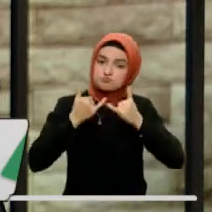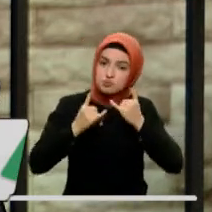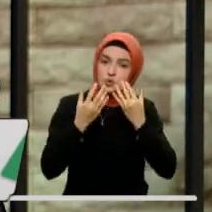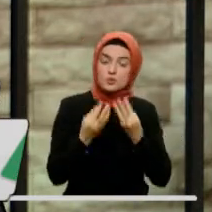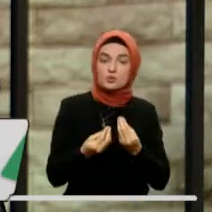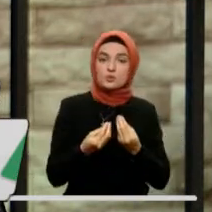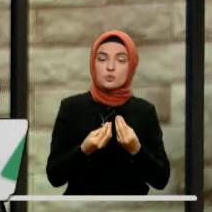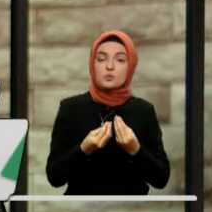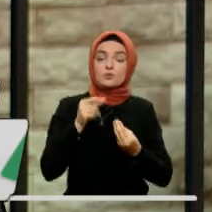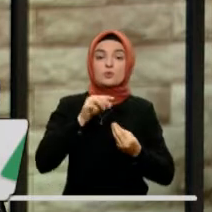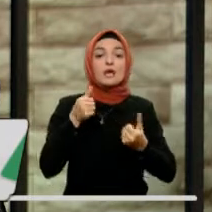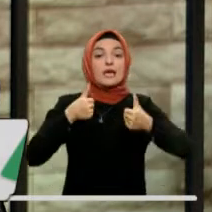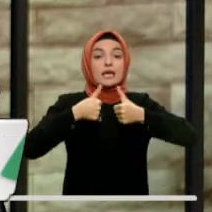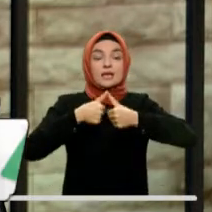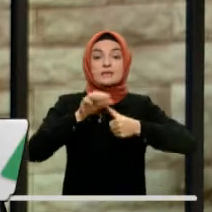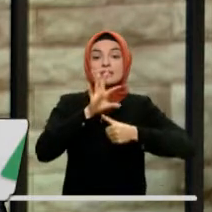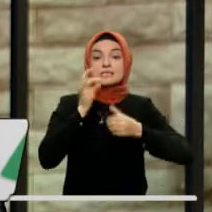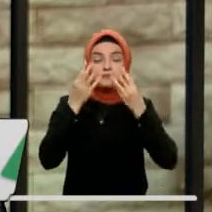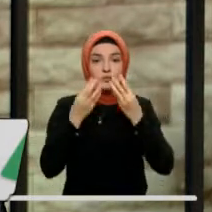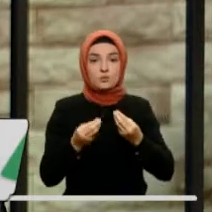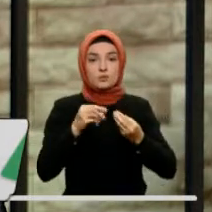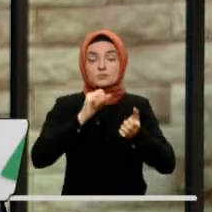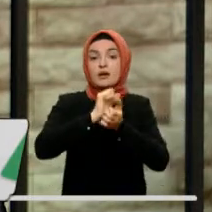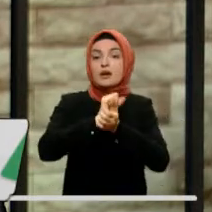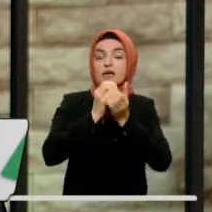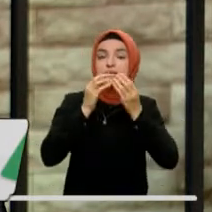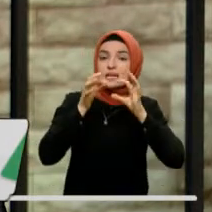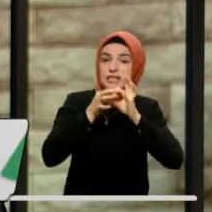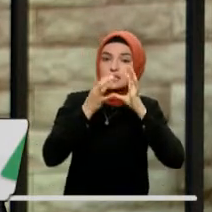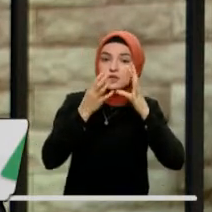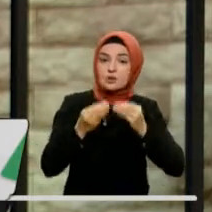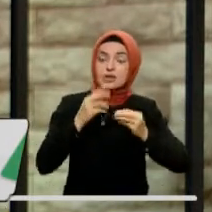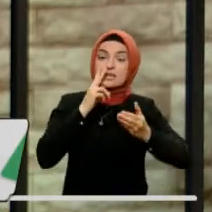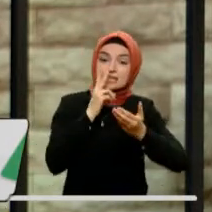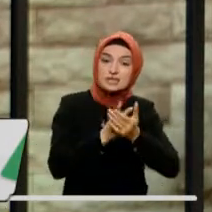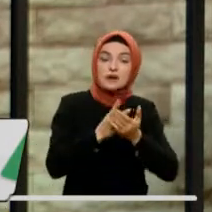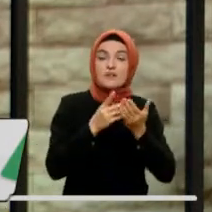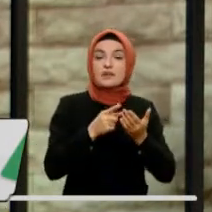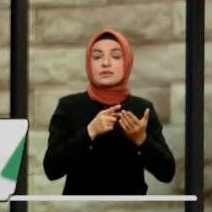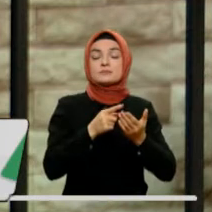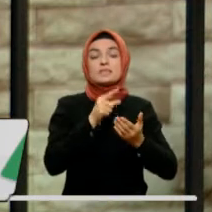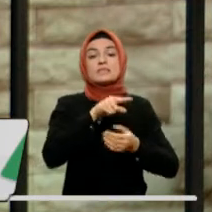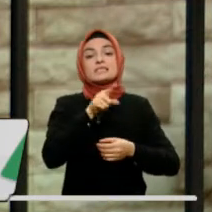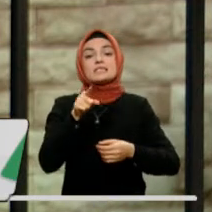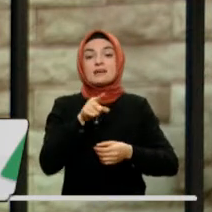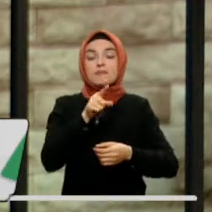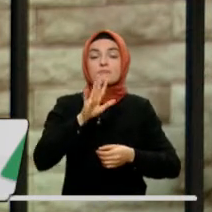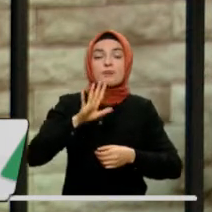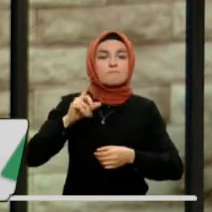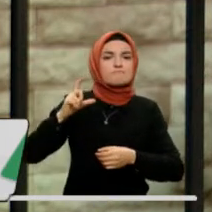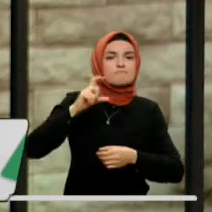evlilik değil. Evlilik seçimi dediğiniz nokta, aileyle ilgili noktada karar verdiğinizi sizin 5 ay sonra, 6 ay